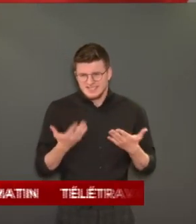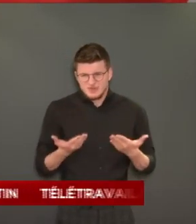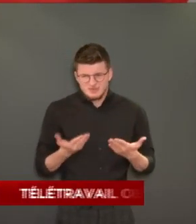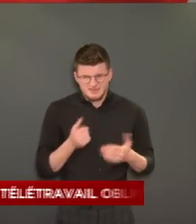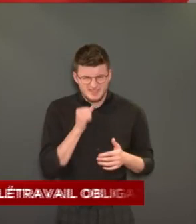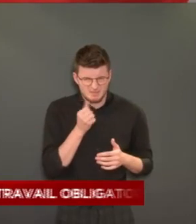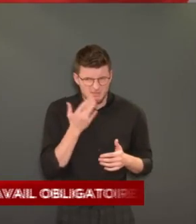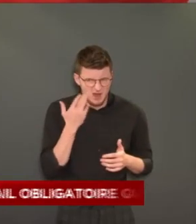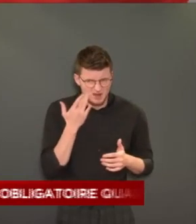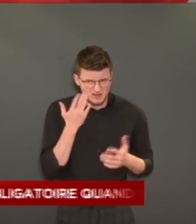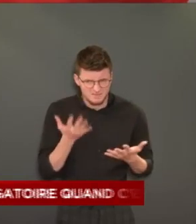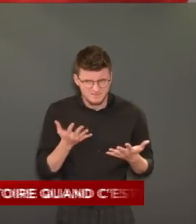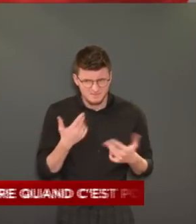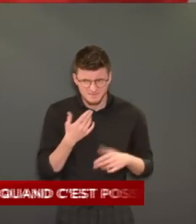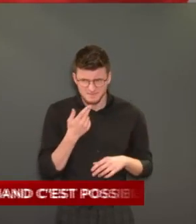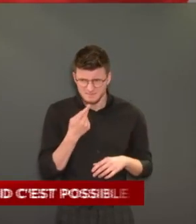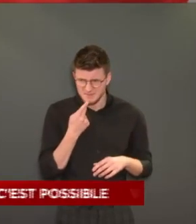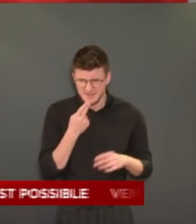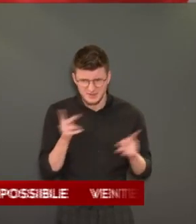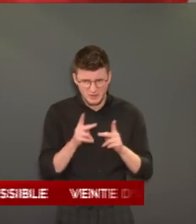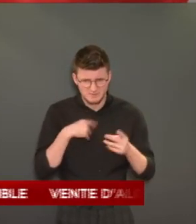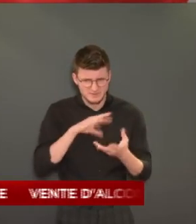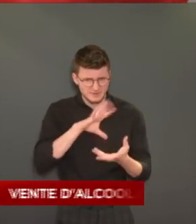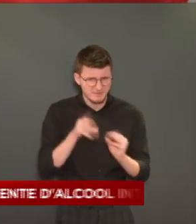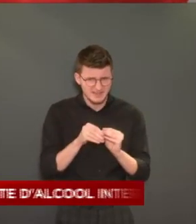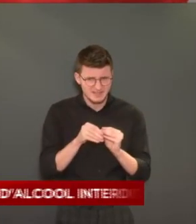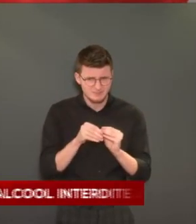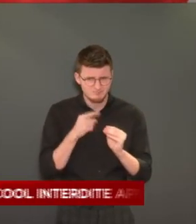Aujourd'hui, ce n'est pas simple, et je vais essayer de résumer très brièvement.